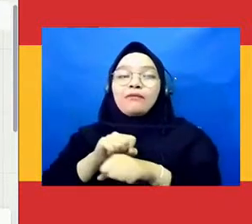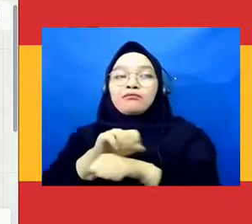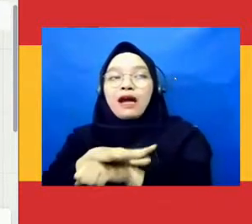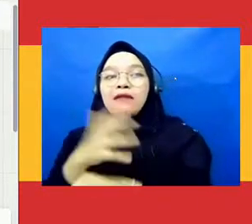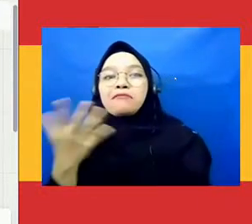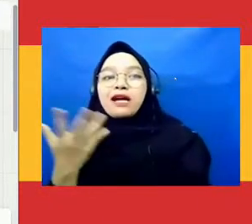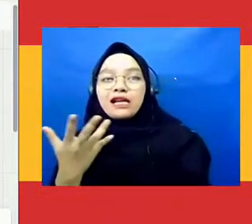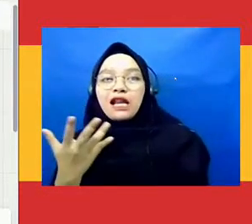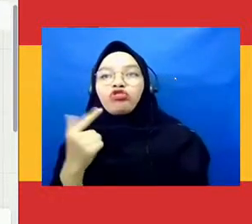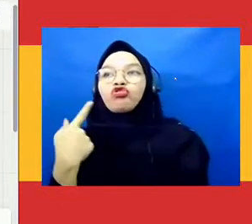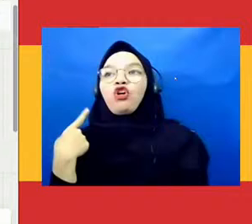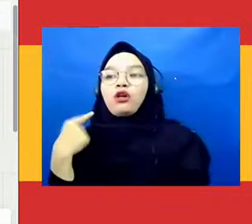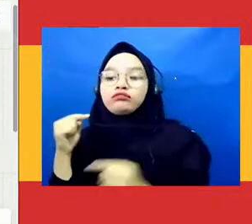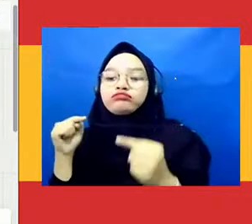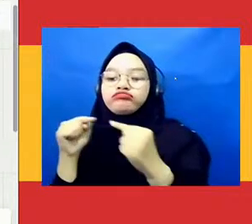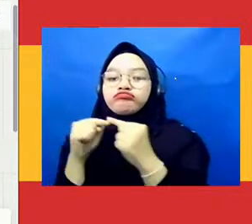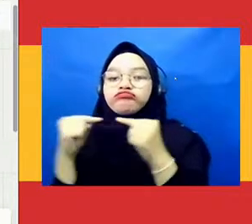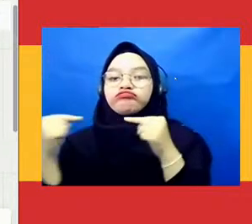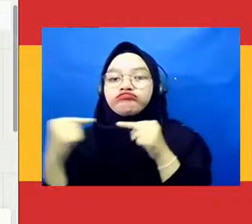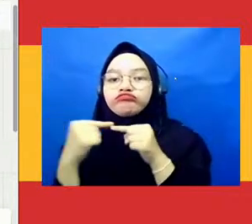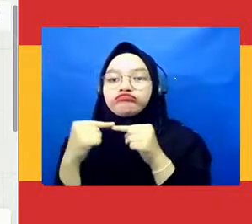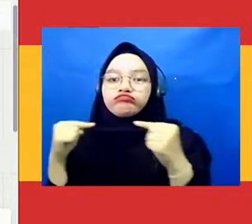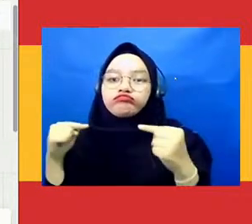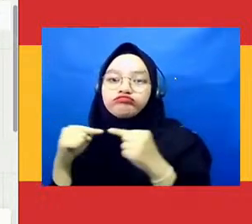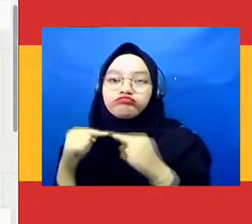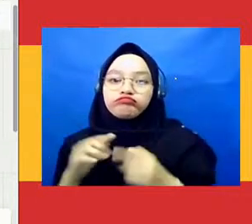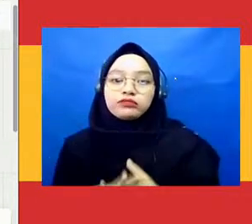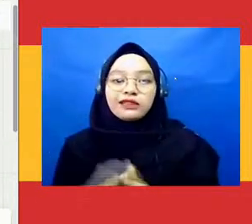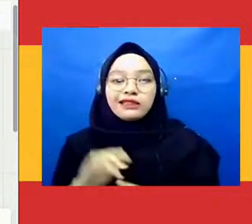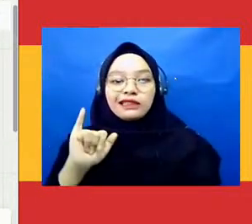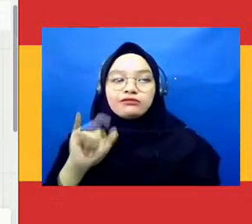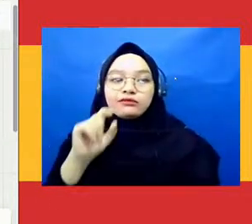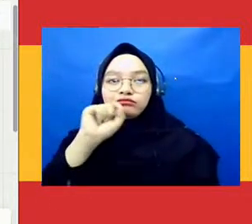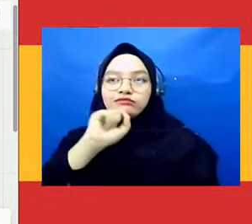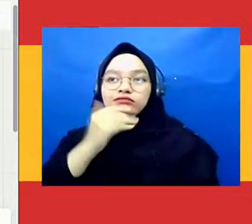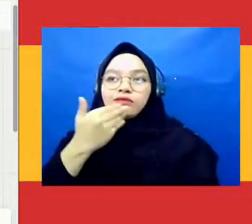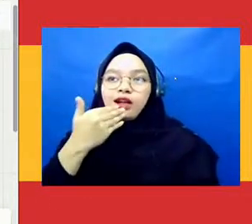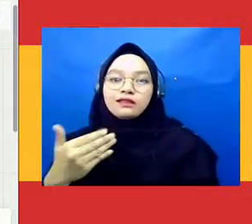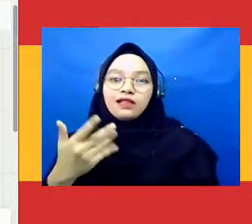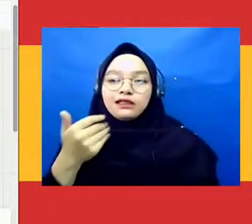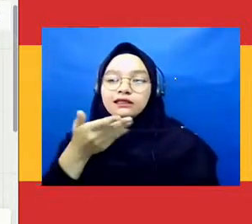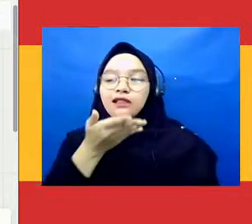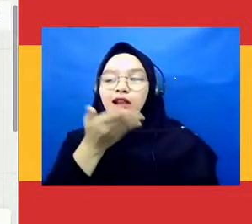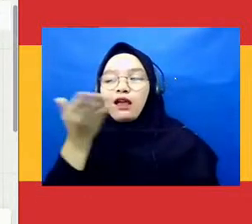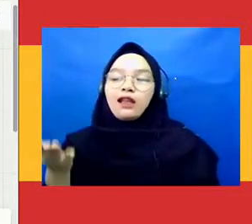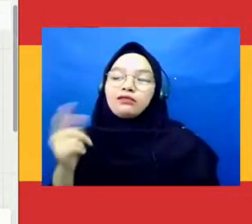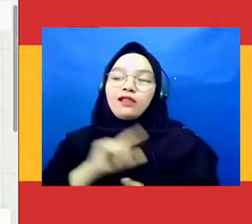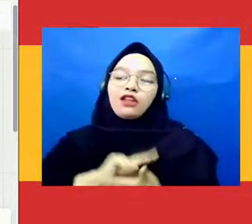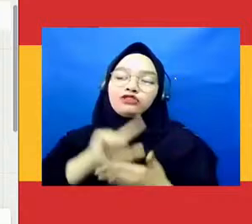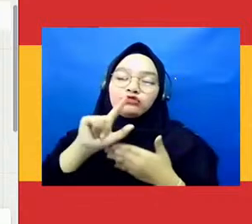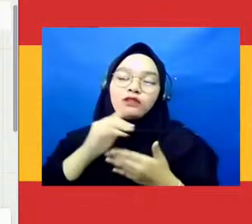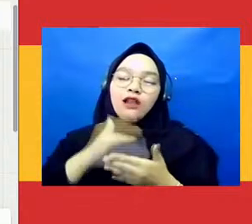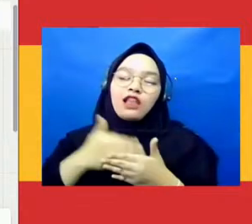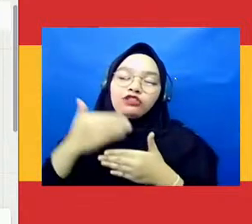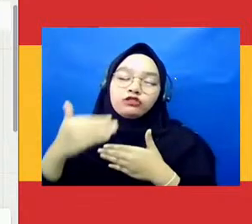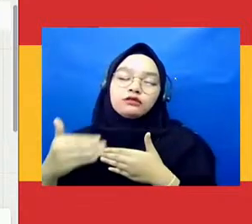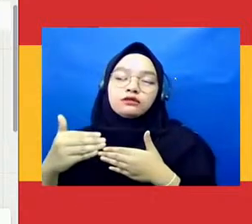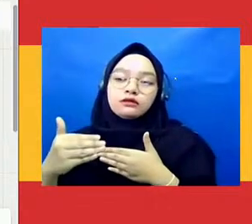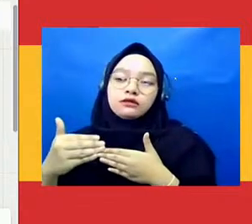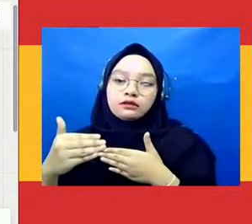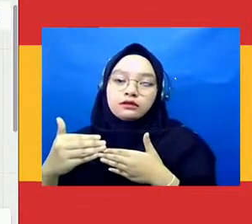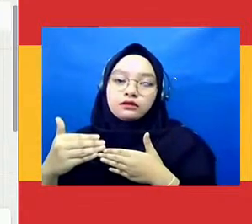dengan masalah yang mana? Yes, terima kasih. Silakan dilanjutkan. Nah,